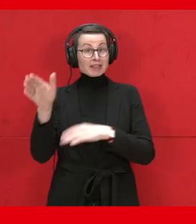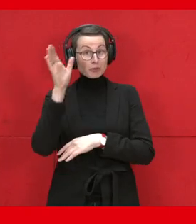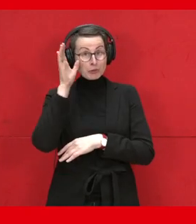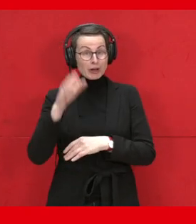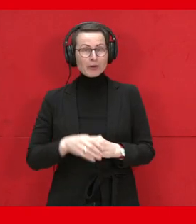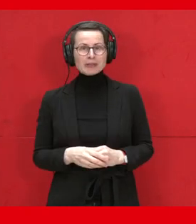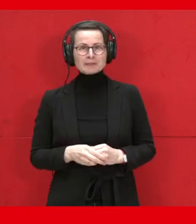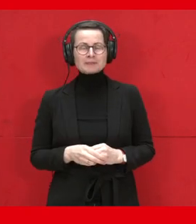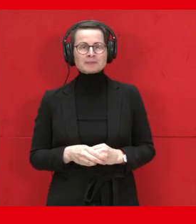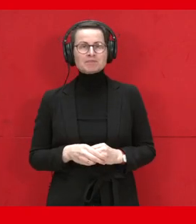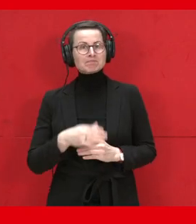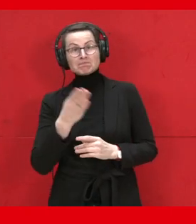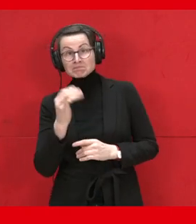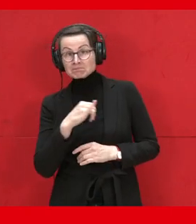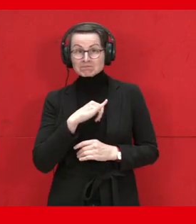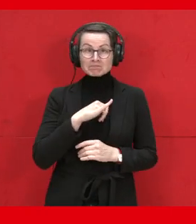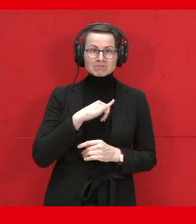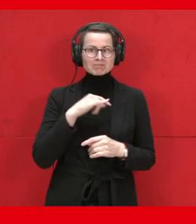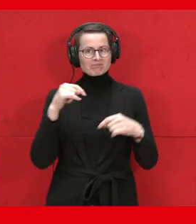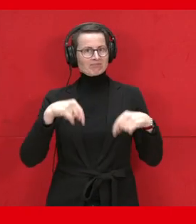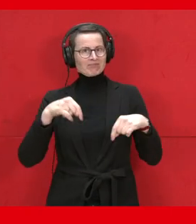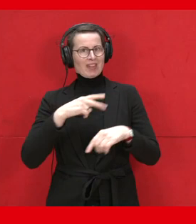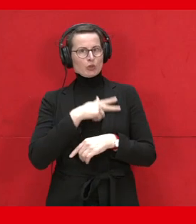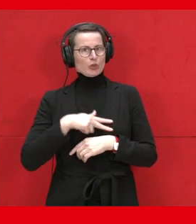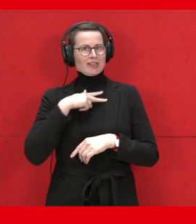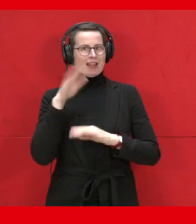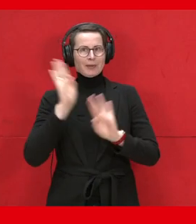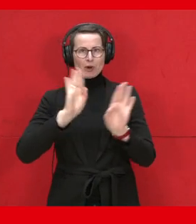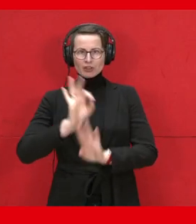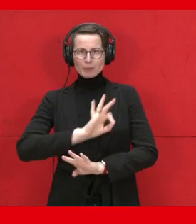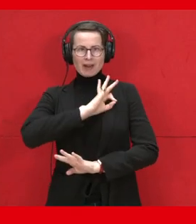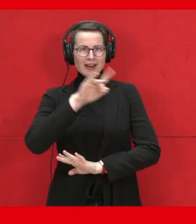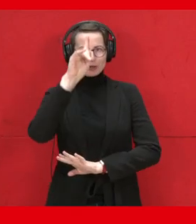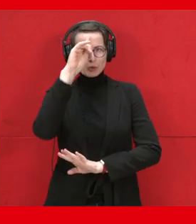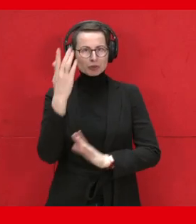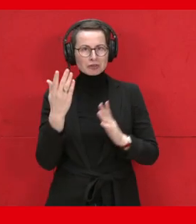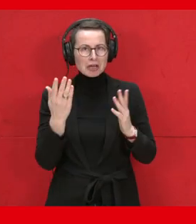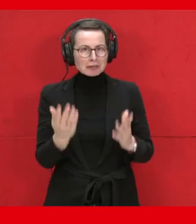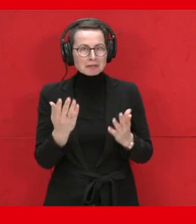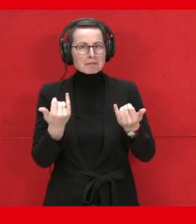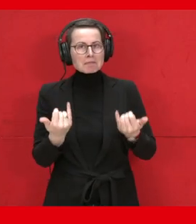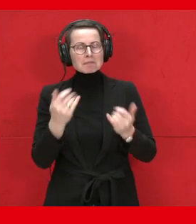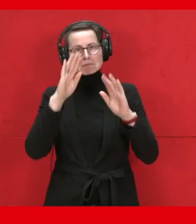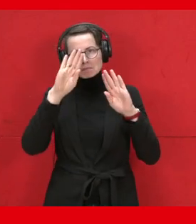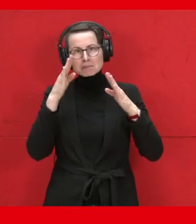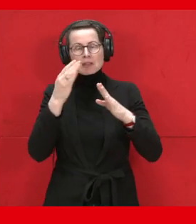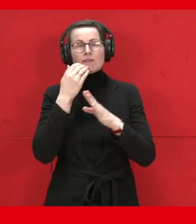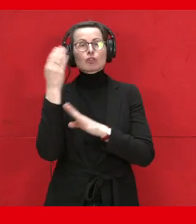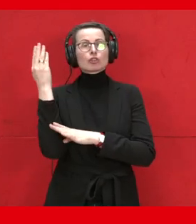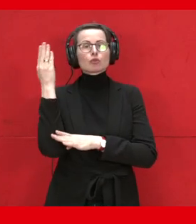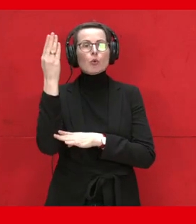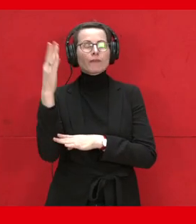zuschauen und sich dafür interessieren, wie die Sozialdemokratische Partei Deutschlands die Zukunft